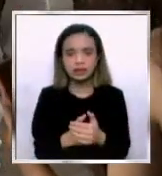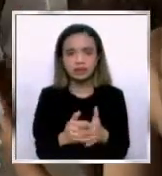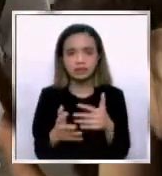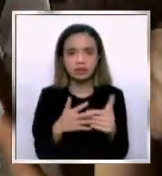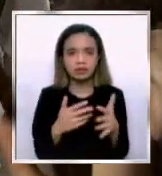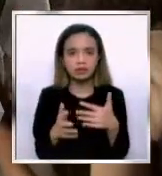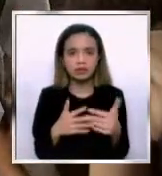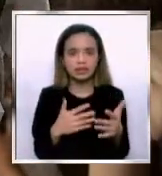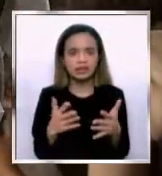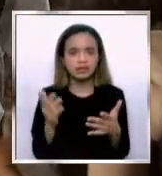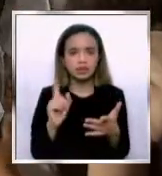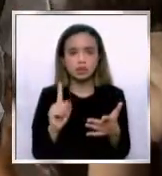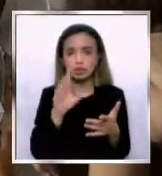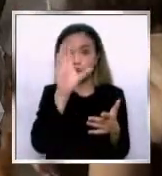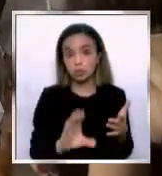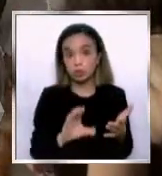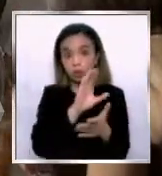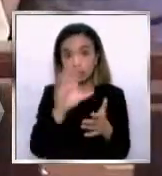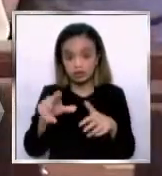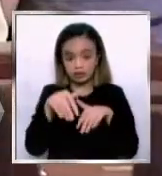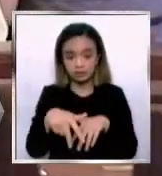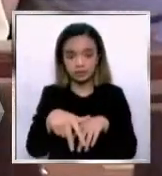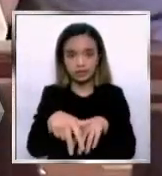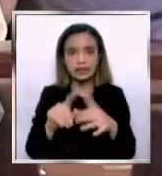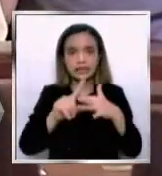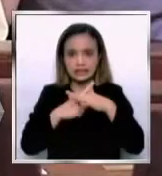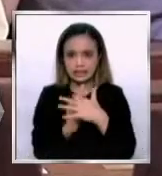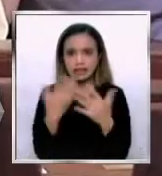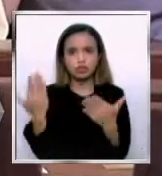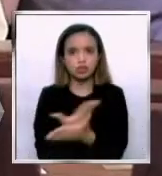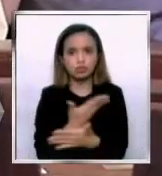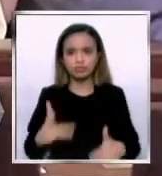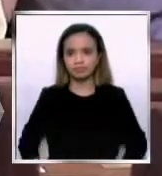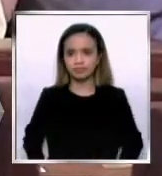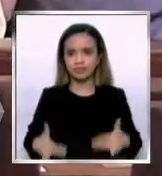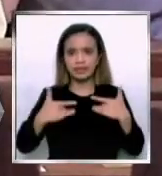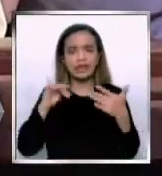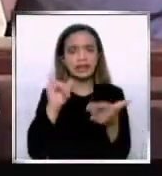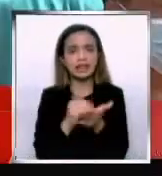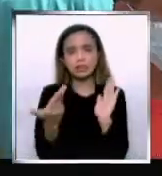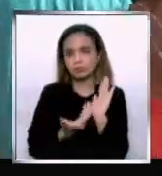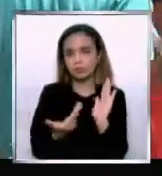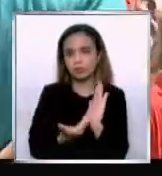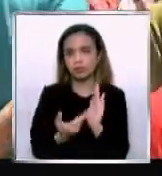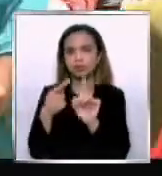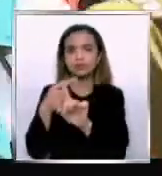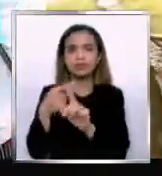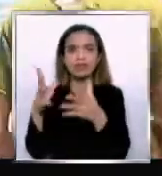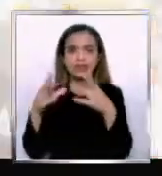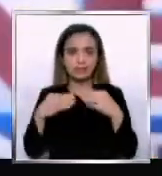crucis. Mangumpisal din at magbagong buhay bilang patunay ng pagtanggap kay Jesus.